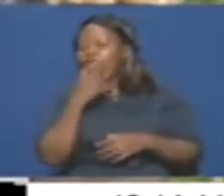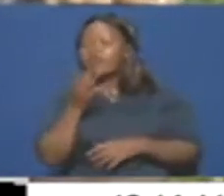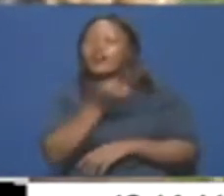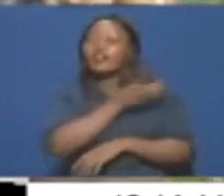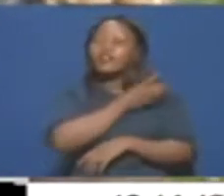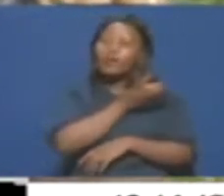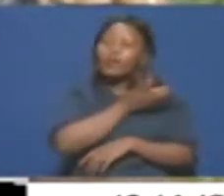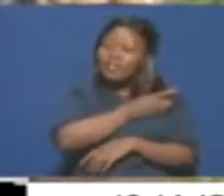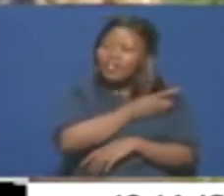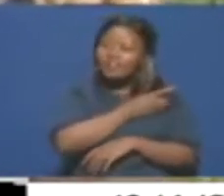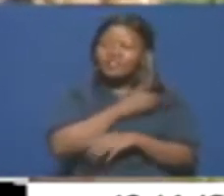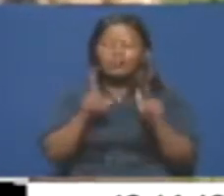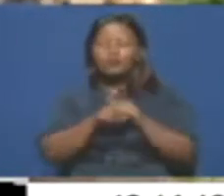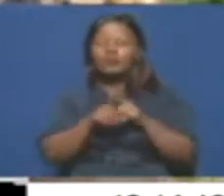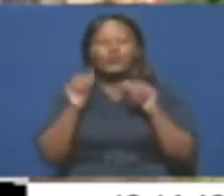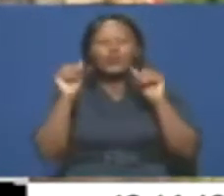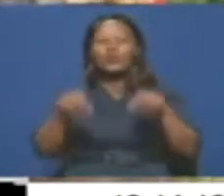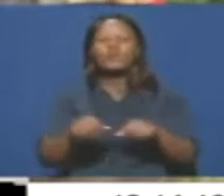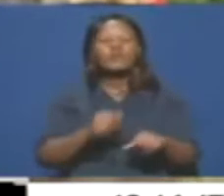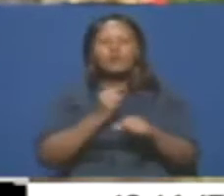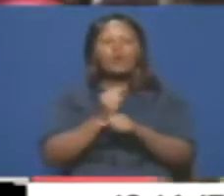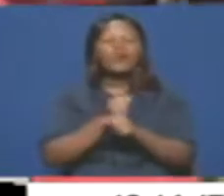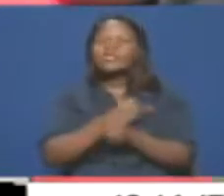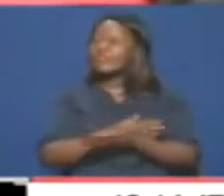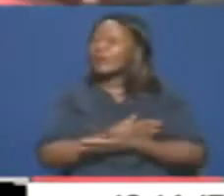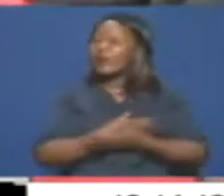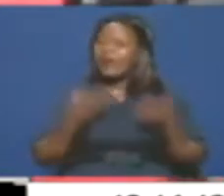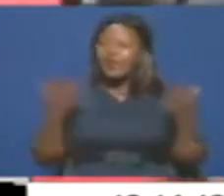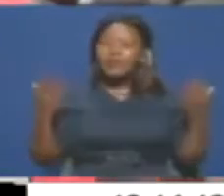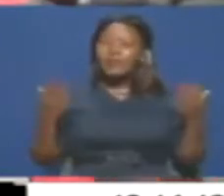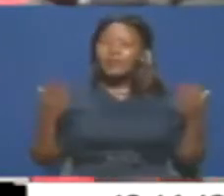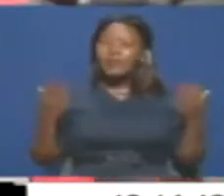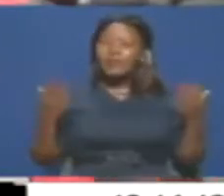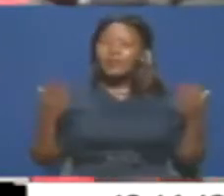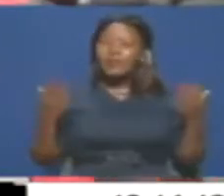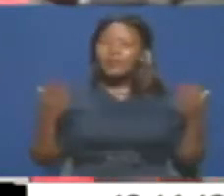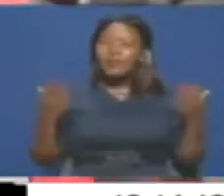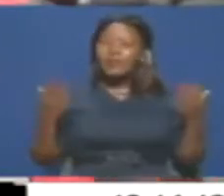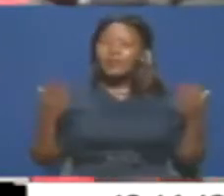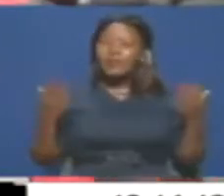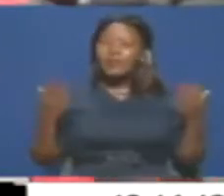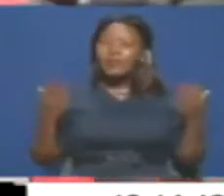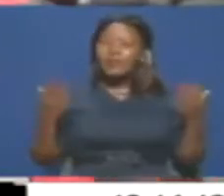Rastafari can serve in all angle of life. Ras Lojuron alisema jamii hiyo pia inastahili